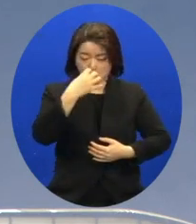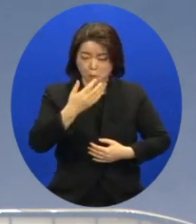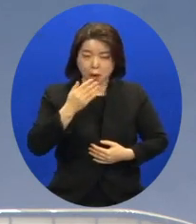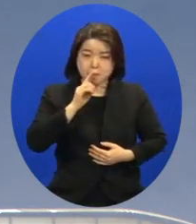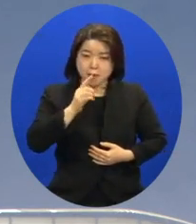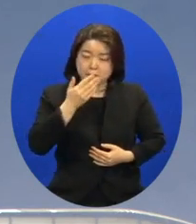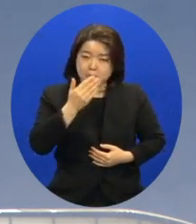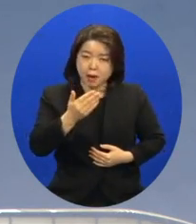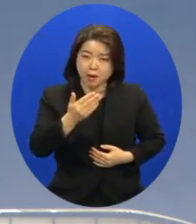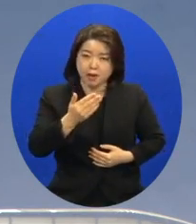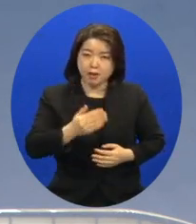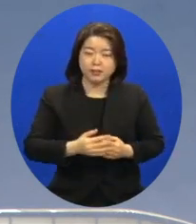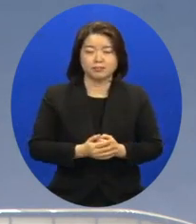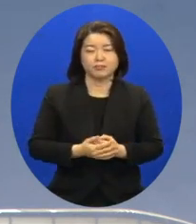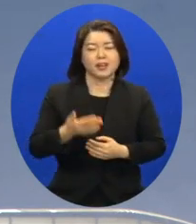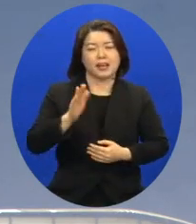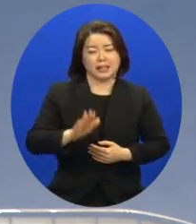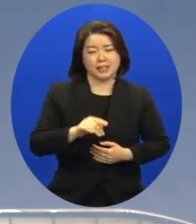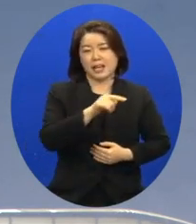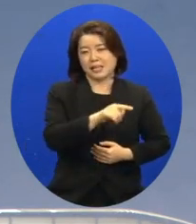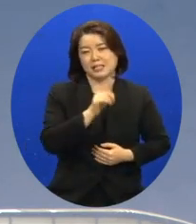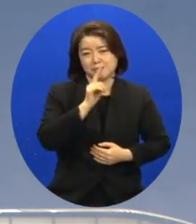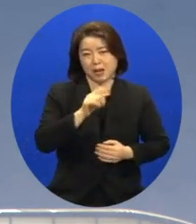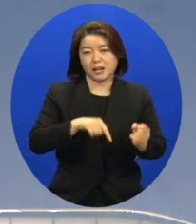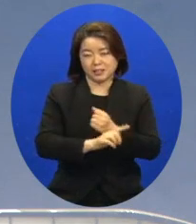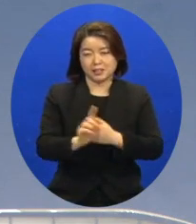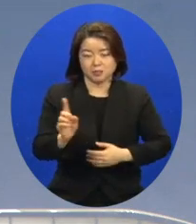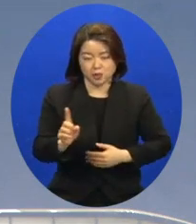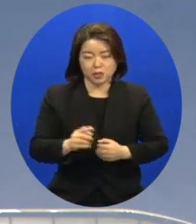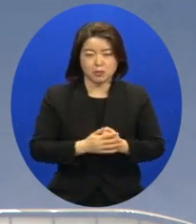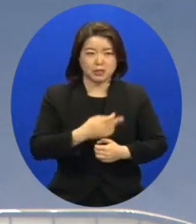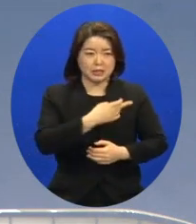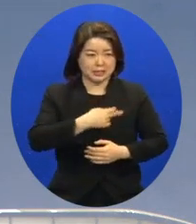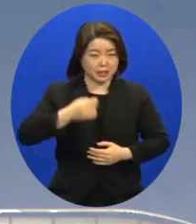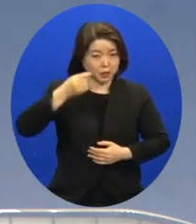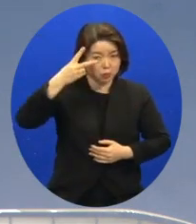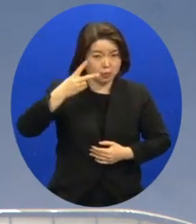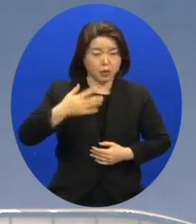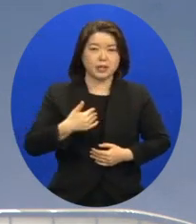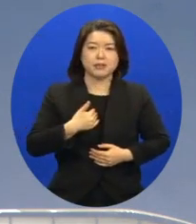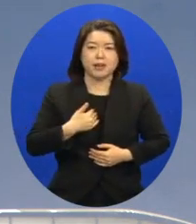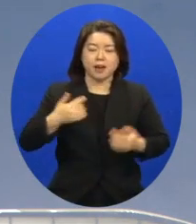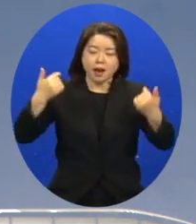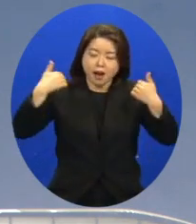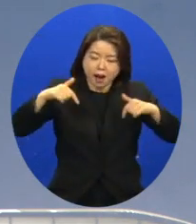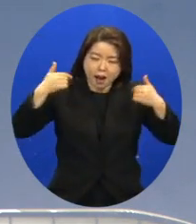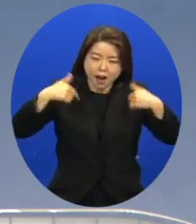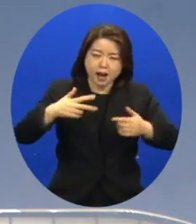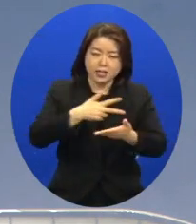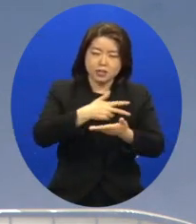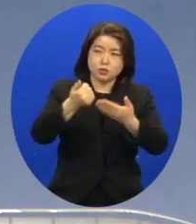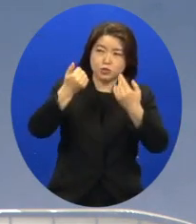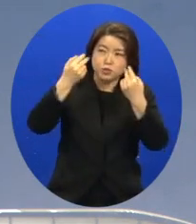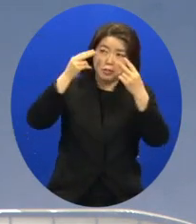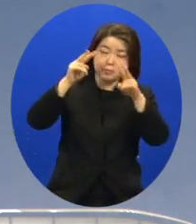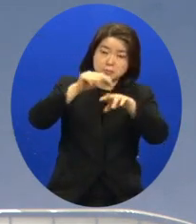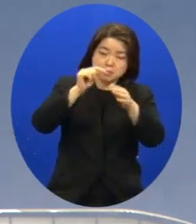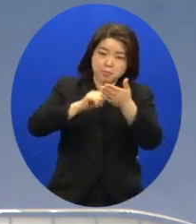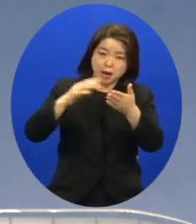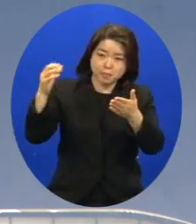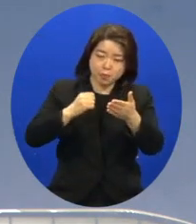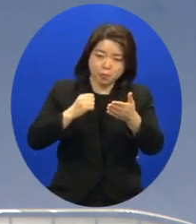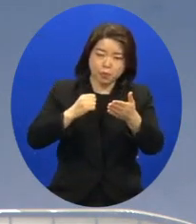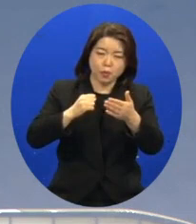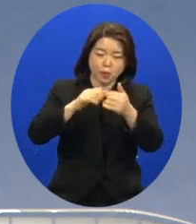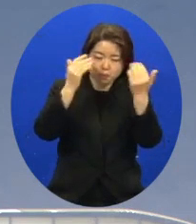있을까요? 근데 이 말은 사도 바울이 내가 항상 주님의 마음을 품고 모든